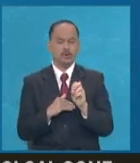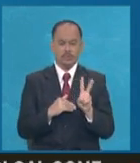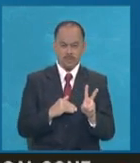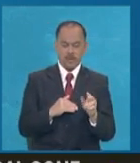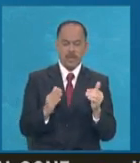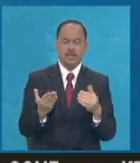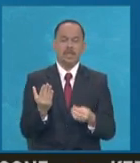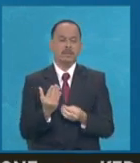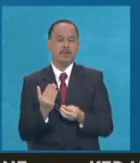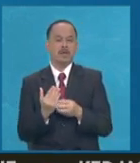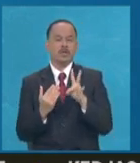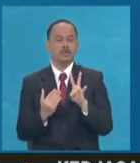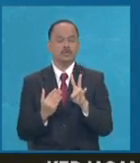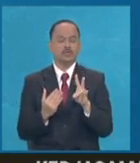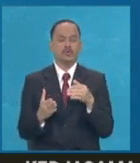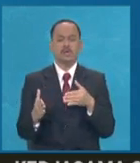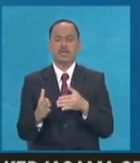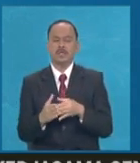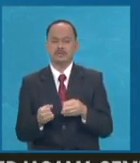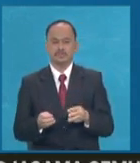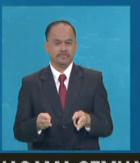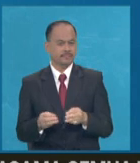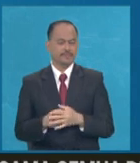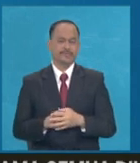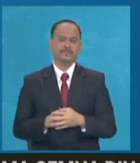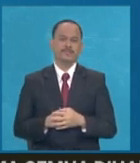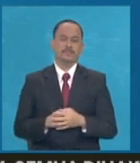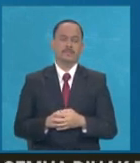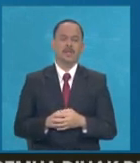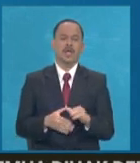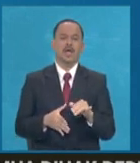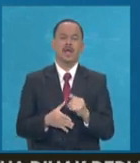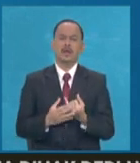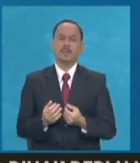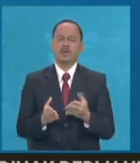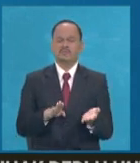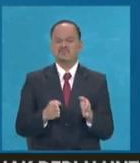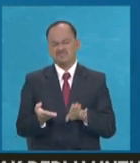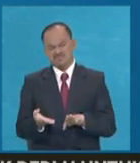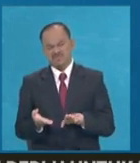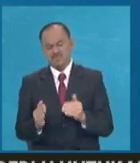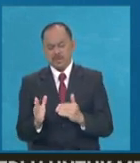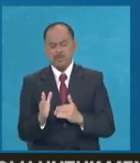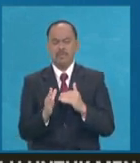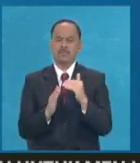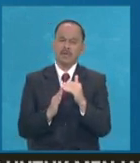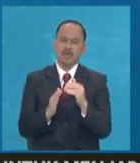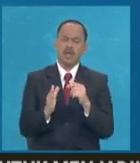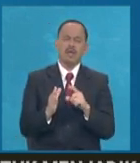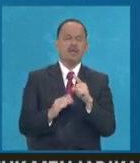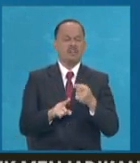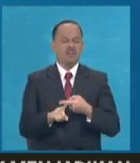tambahan 7 case kemalangan berbeda bagi cash kemalangan melibatkan kematian yang menunjukkan peningkatan setiap tahun